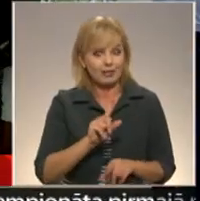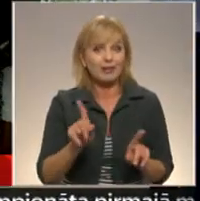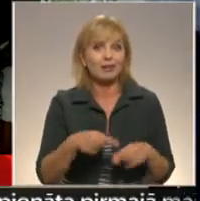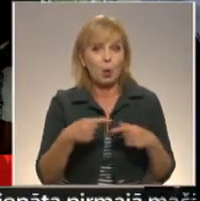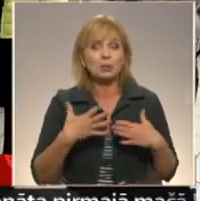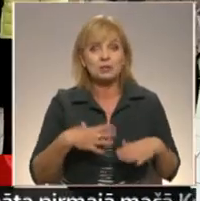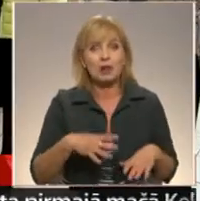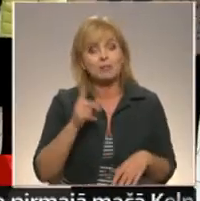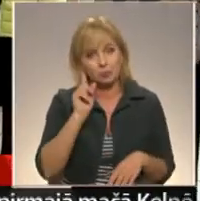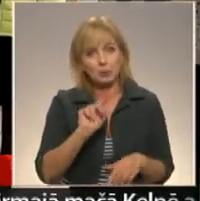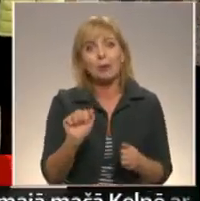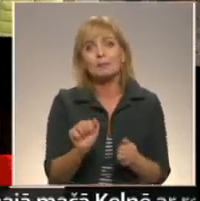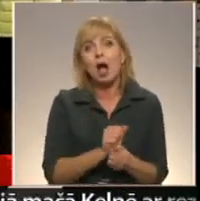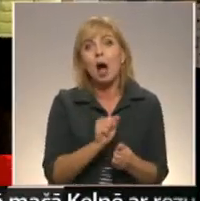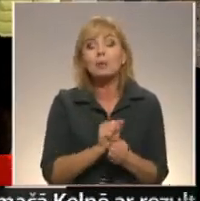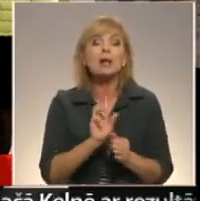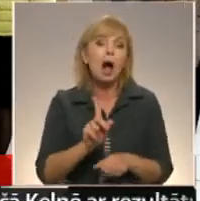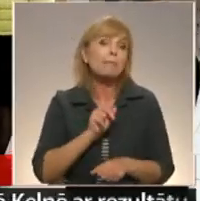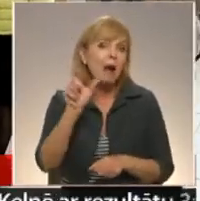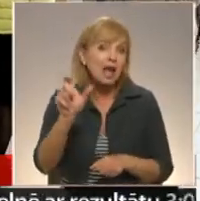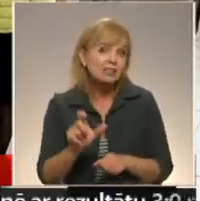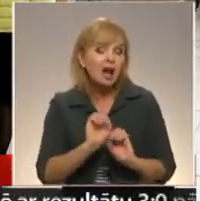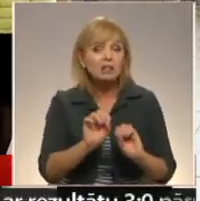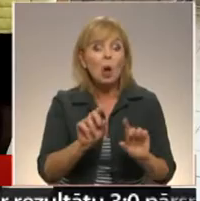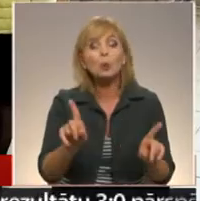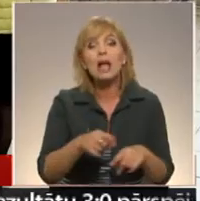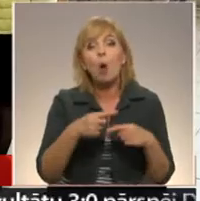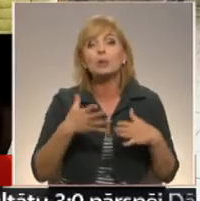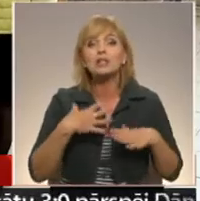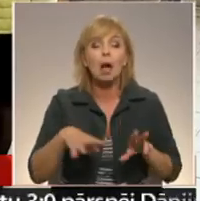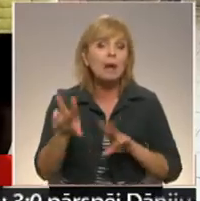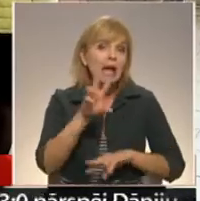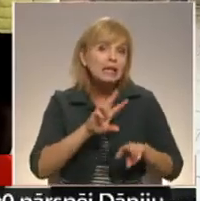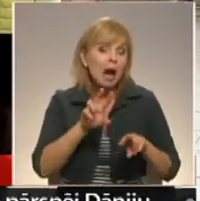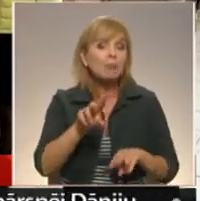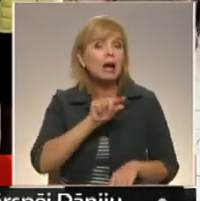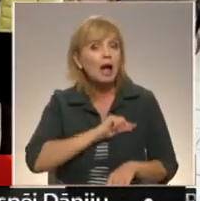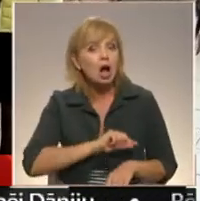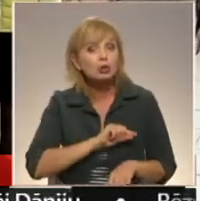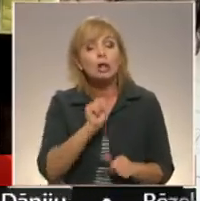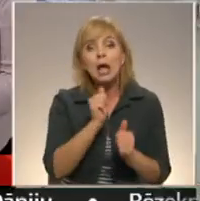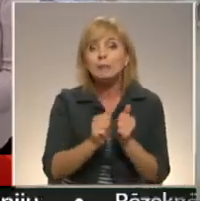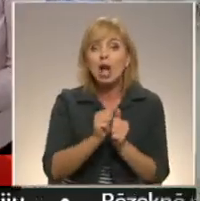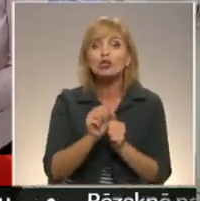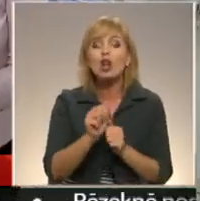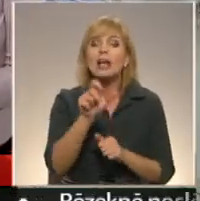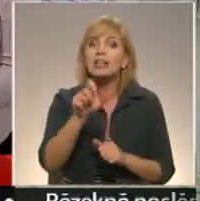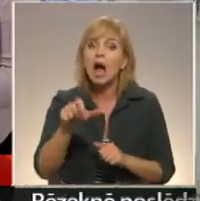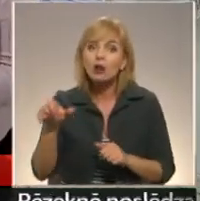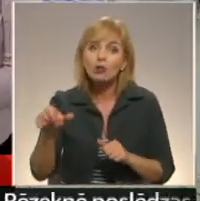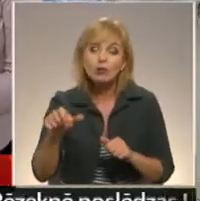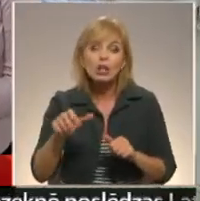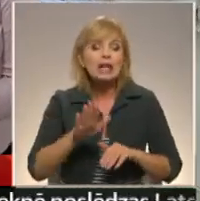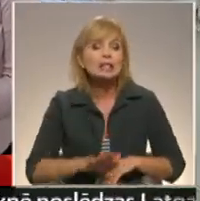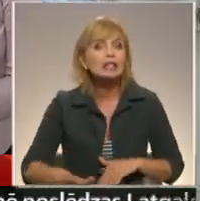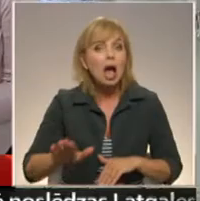Dabīgi. Kā stāsta meistars, tautas tērps esot jāpiemeklē pēc rakstura. Visbiežāk ķekavnieci sauduši Zemgales